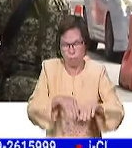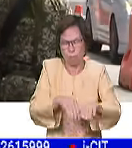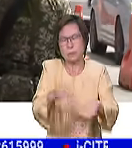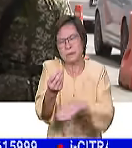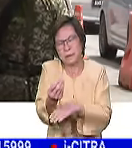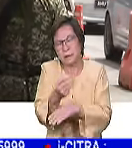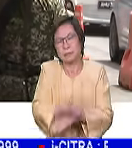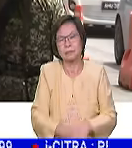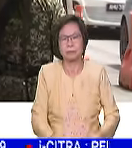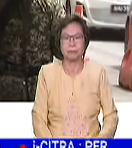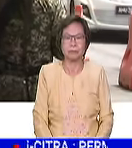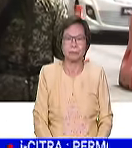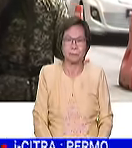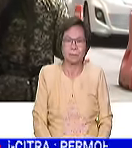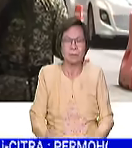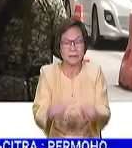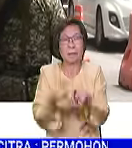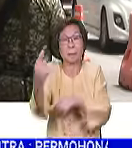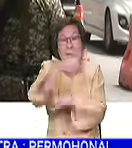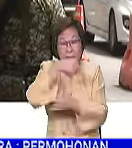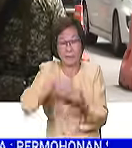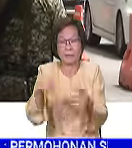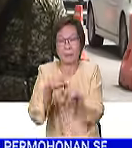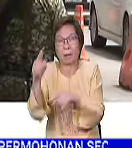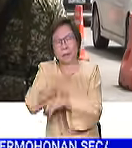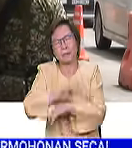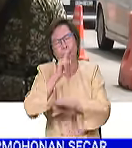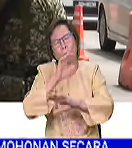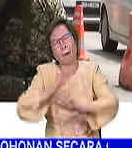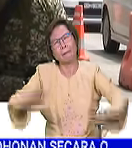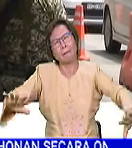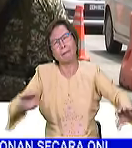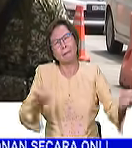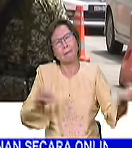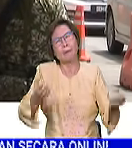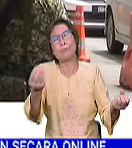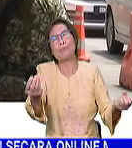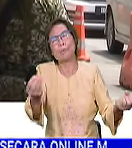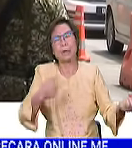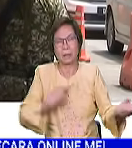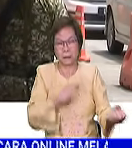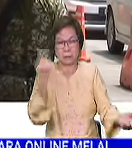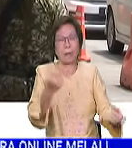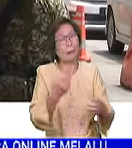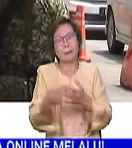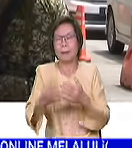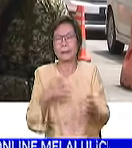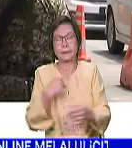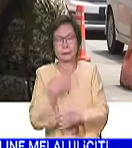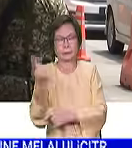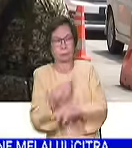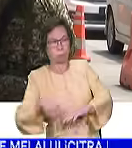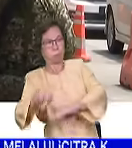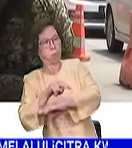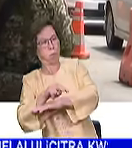pergerakan. Lalu lintas pun rasa seperti hari ini juga agak tenanglah, itu pada jangkaan kita. Apapun kita sentiasa bersedialah untuk